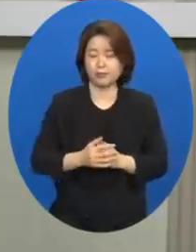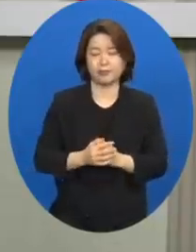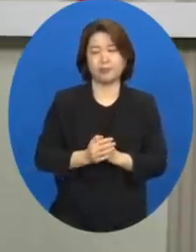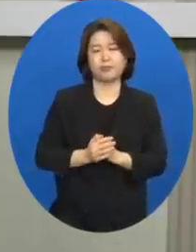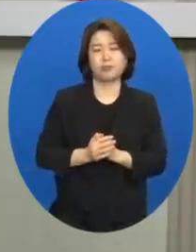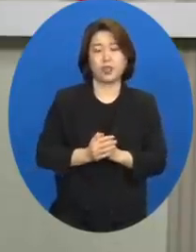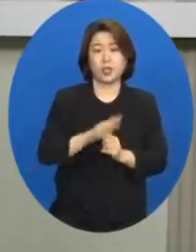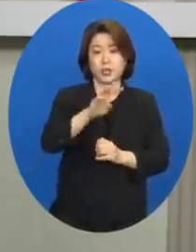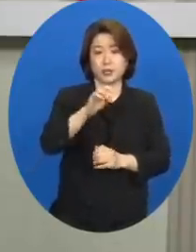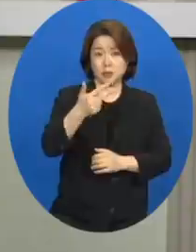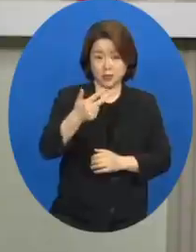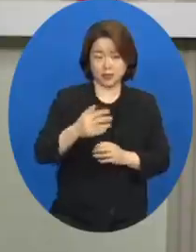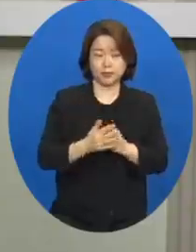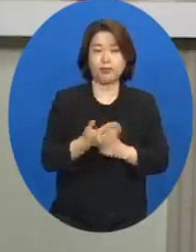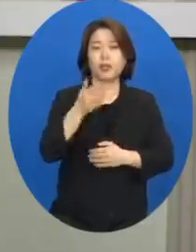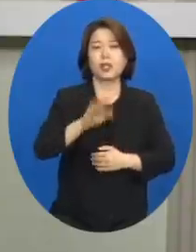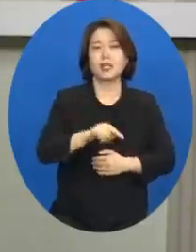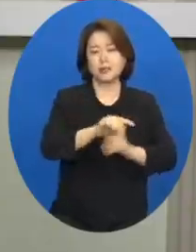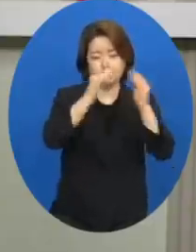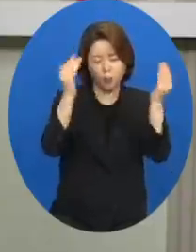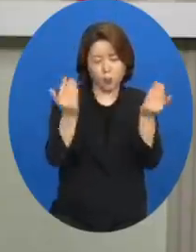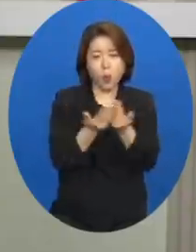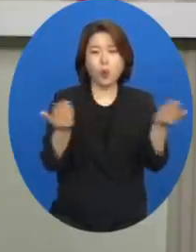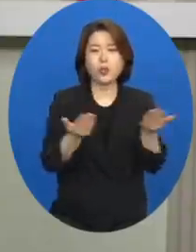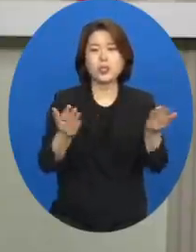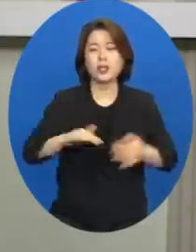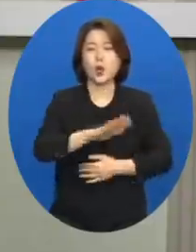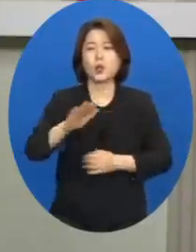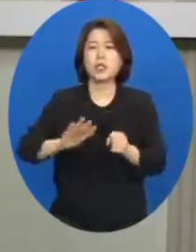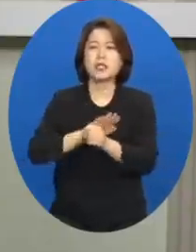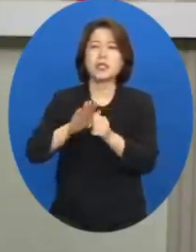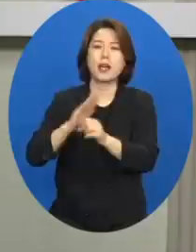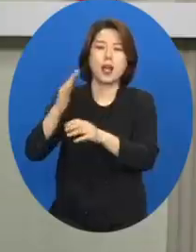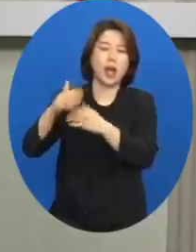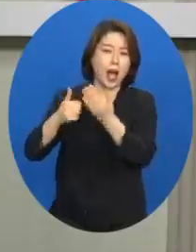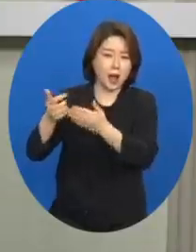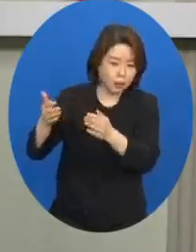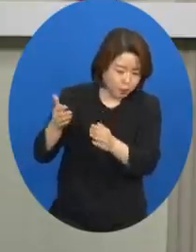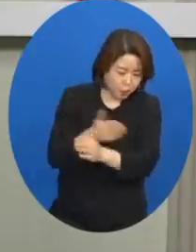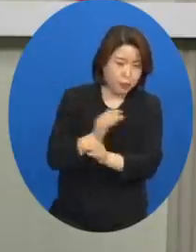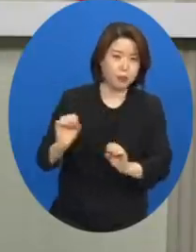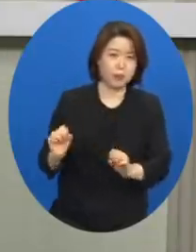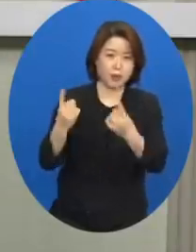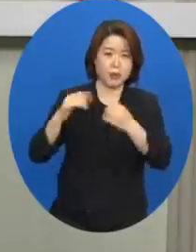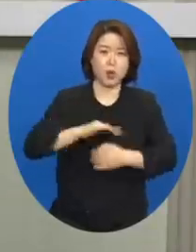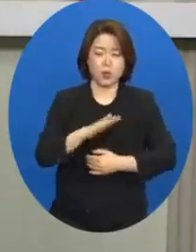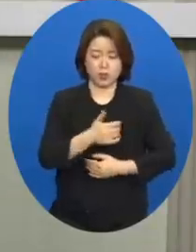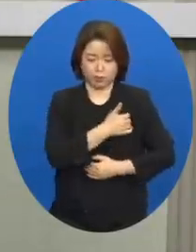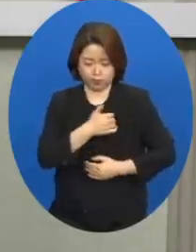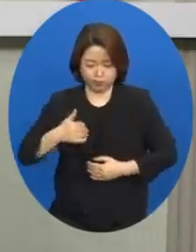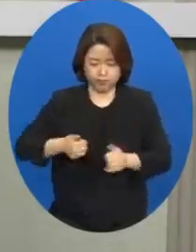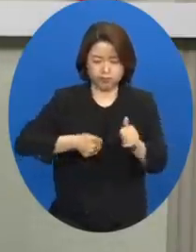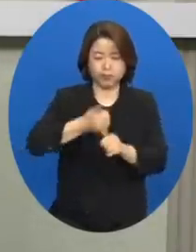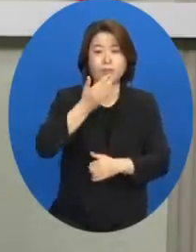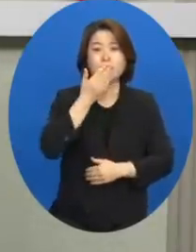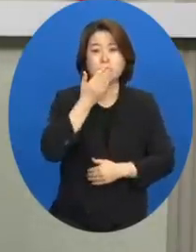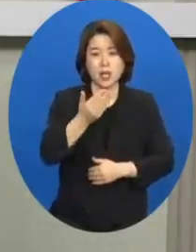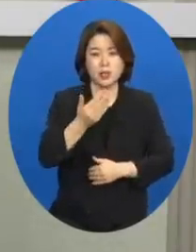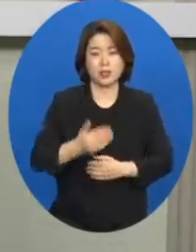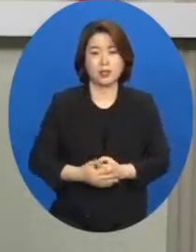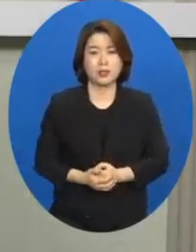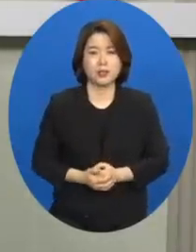17절에 그러나 이 모든 일에 우리를 사랑하시는 이로 말미암아 우리가 녹는게 있겠니 라